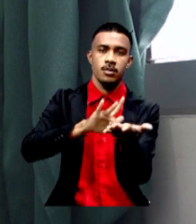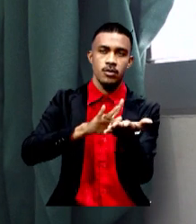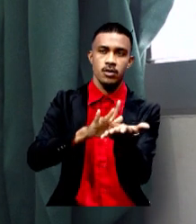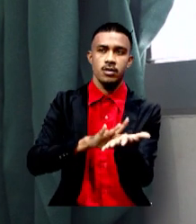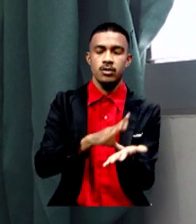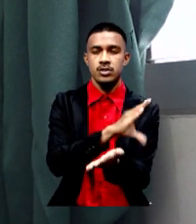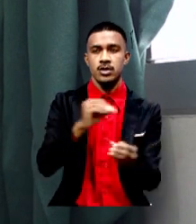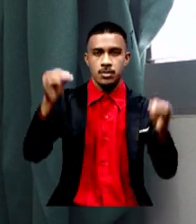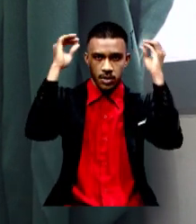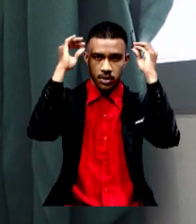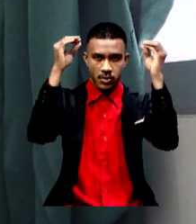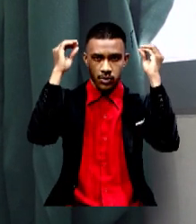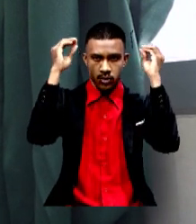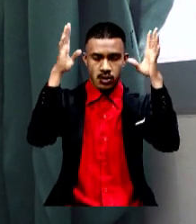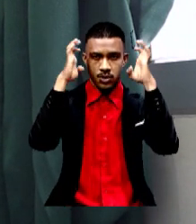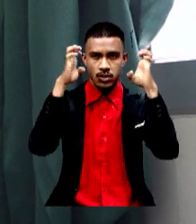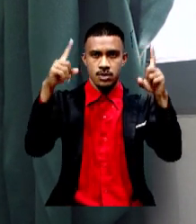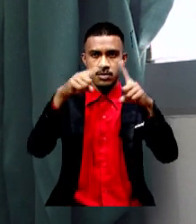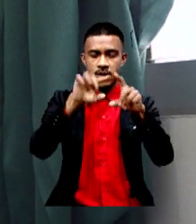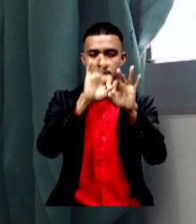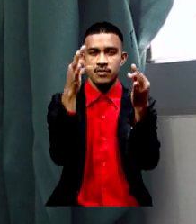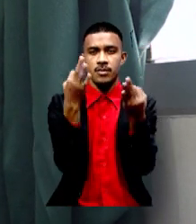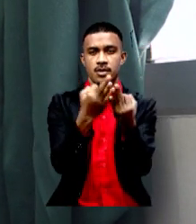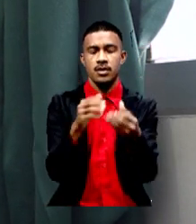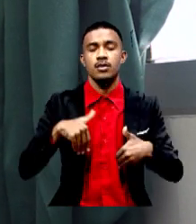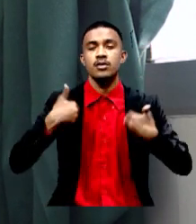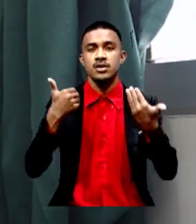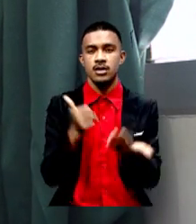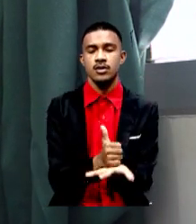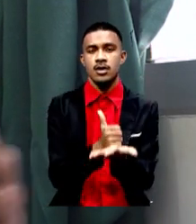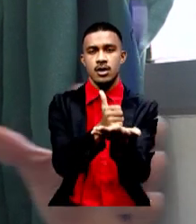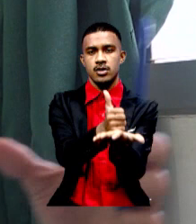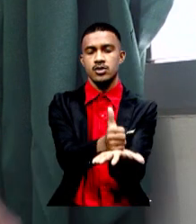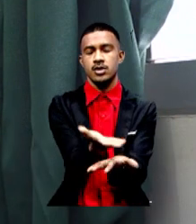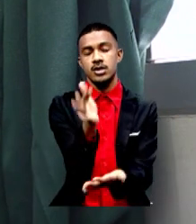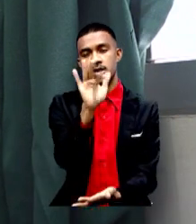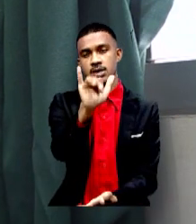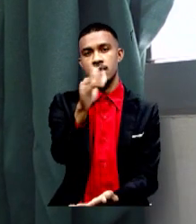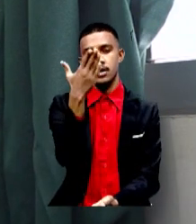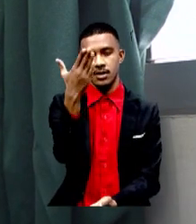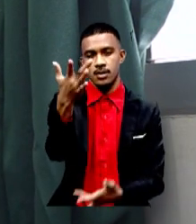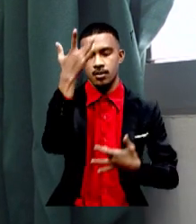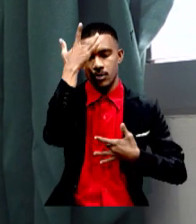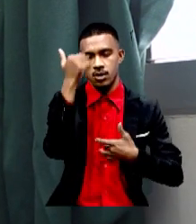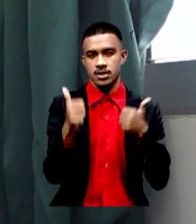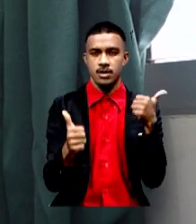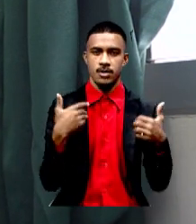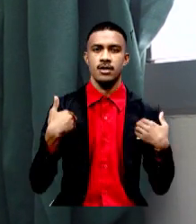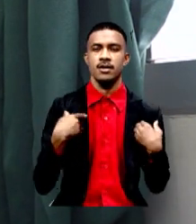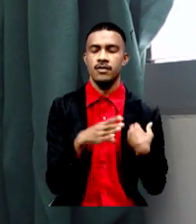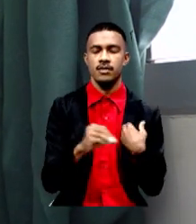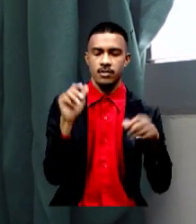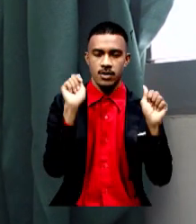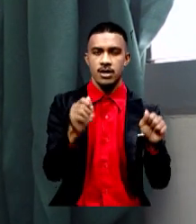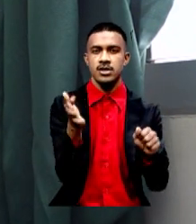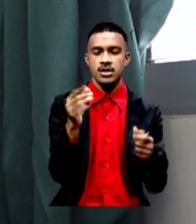mos halo psikoedukasaun ba familia, oinsa atu akompanya sira ninia moras ne ihane. Atunene karek